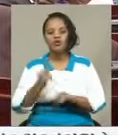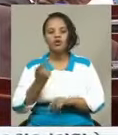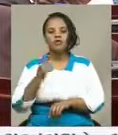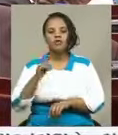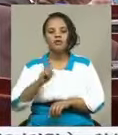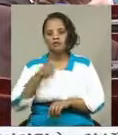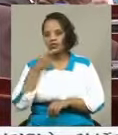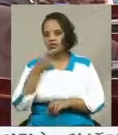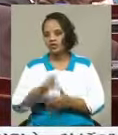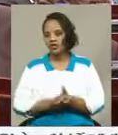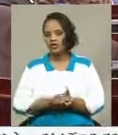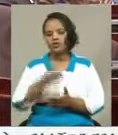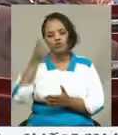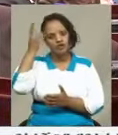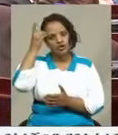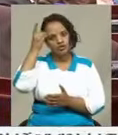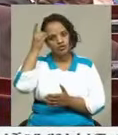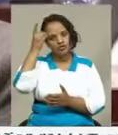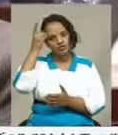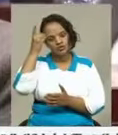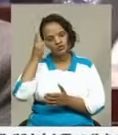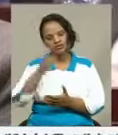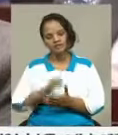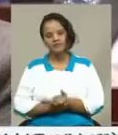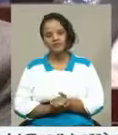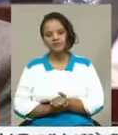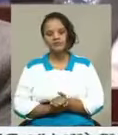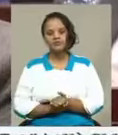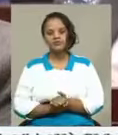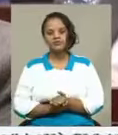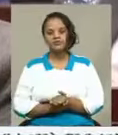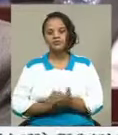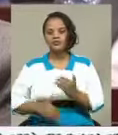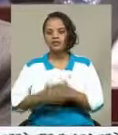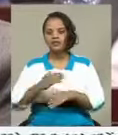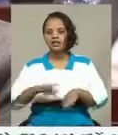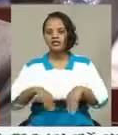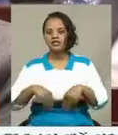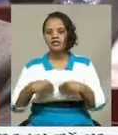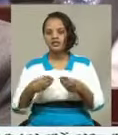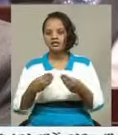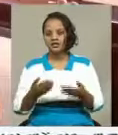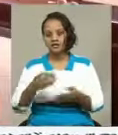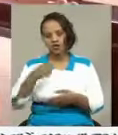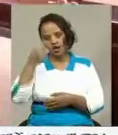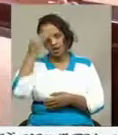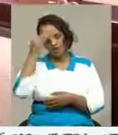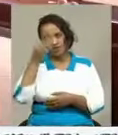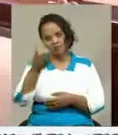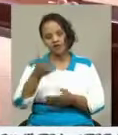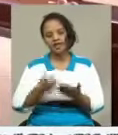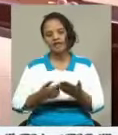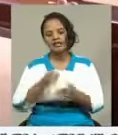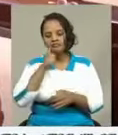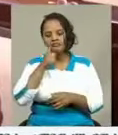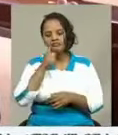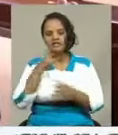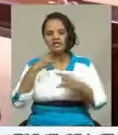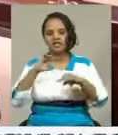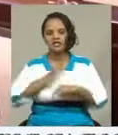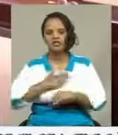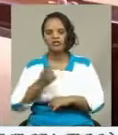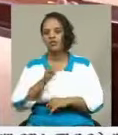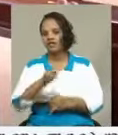እንደሚገባም ተናግረው የኮሚሽኑ ወሳኝ ተግባራት በመገናኛ ብዙሃን ሽፋን ሊሰጣቸው እንደሚገባም አሳስበዋል። ይሄ የየቀን ዜናችን መሆን